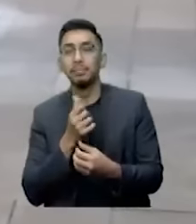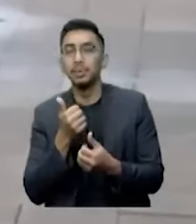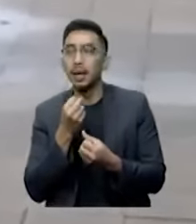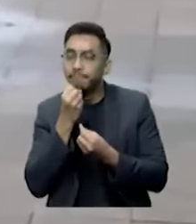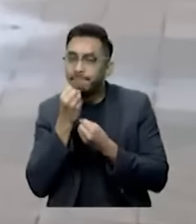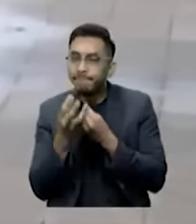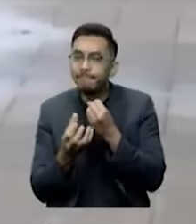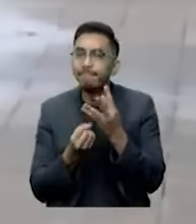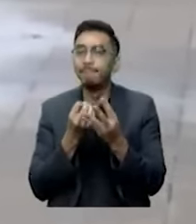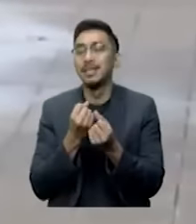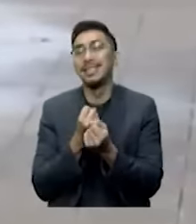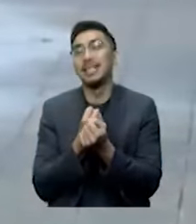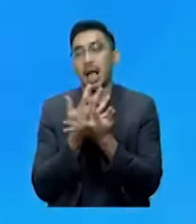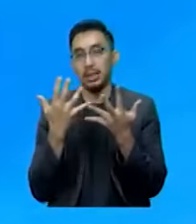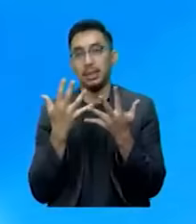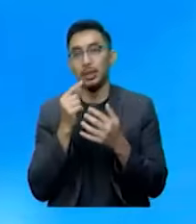masyarakat.